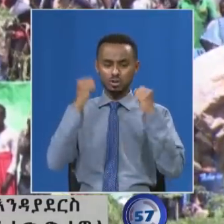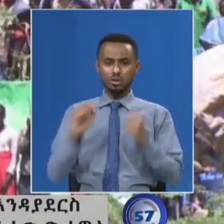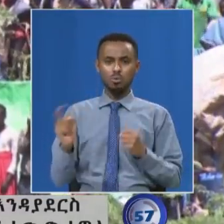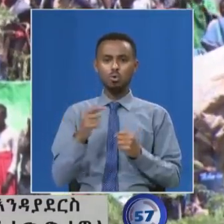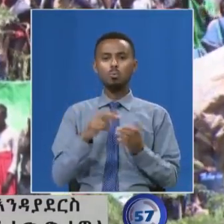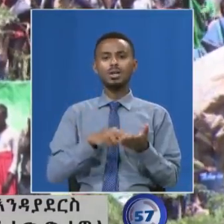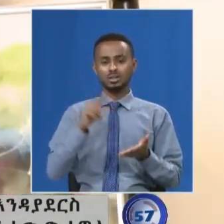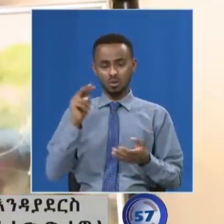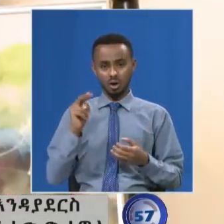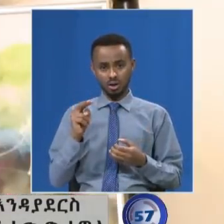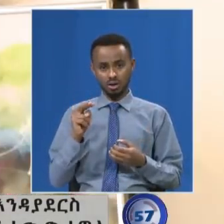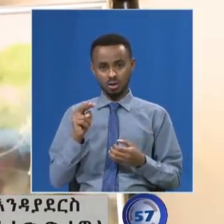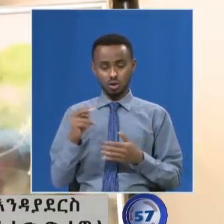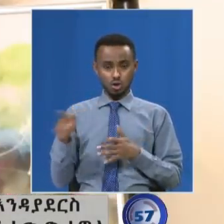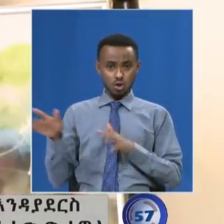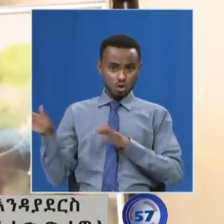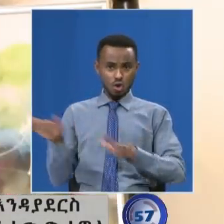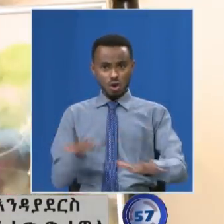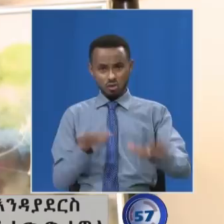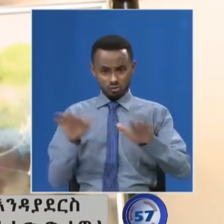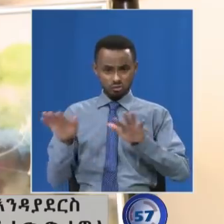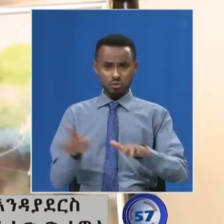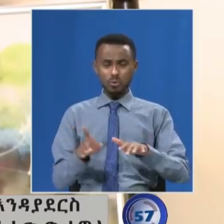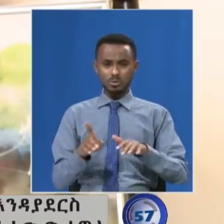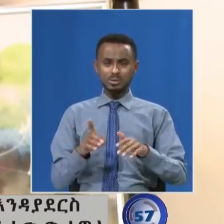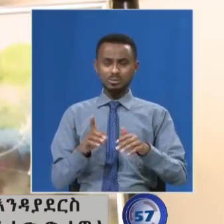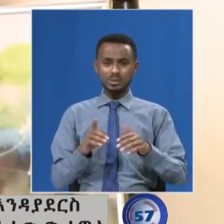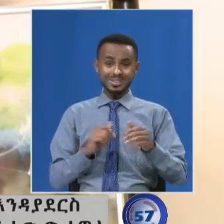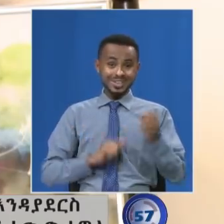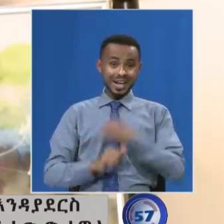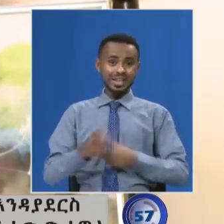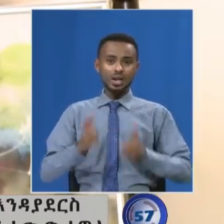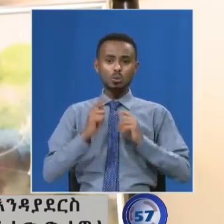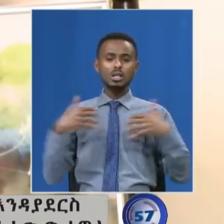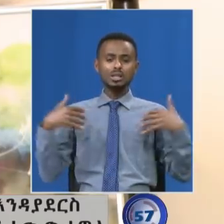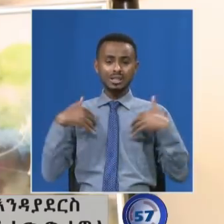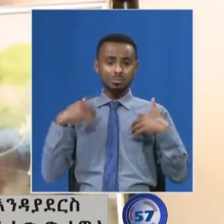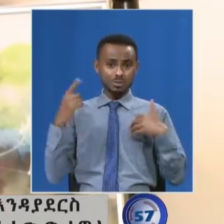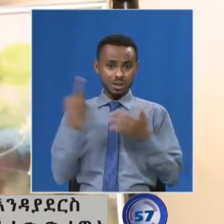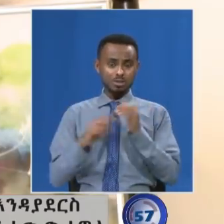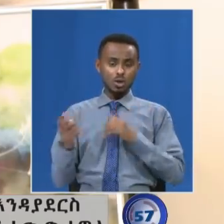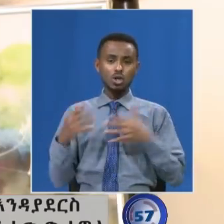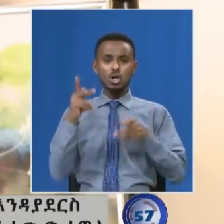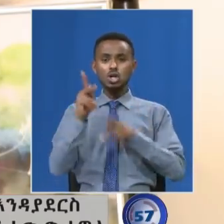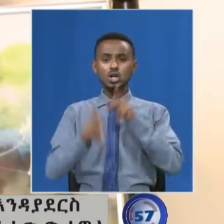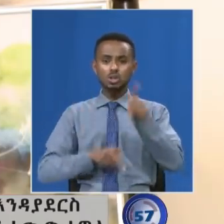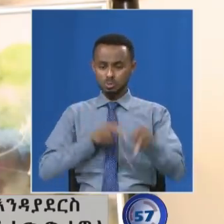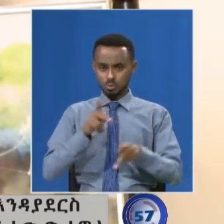መሆኑንም አንስተዋል። ጎርፉን አንድ መሰው ህይወት እንዲያድን ብቻ ሳይሆን ህዝቡን ማለት